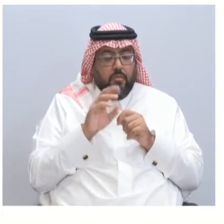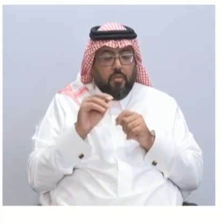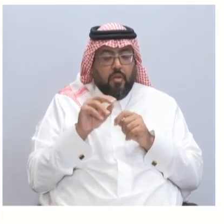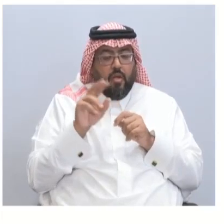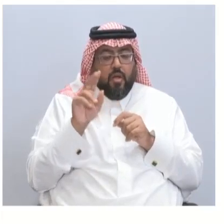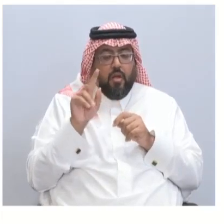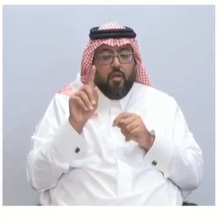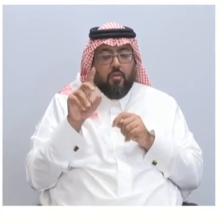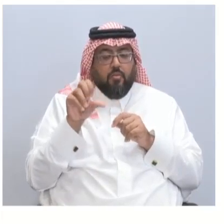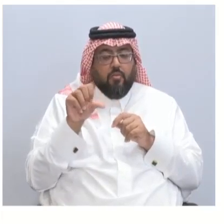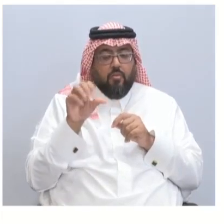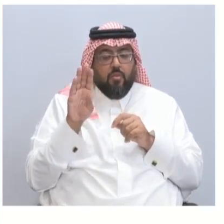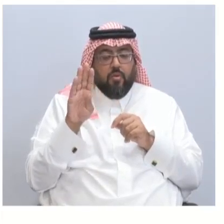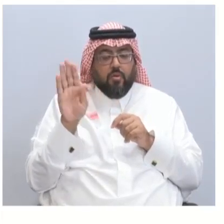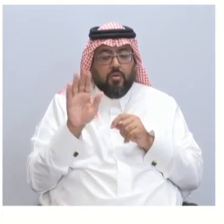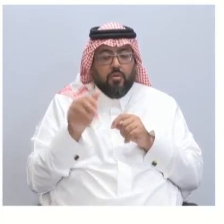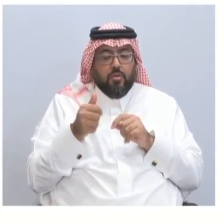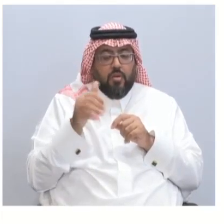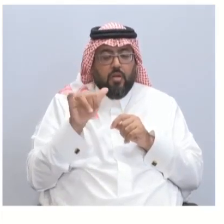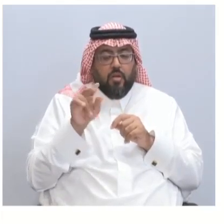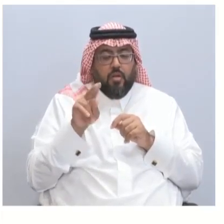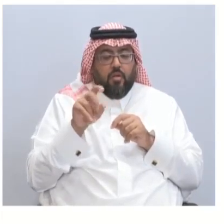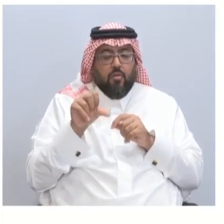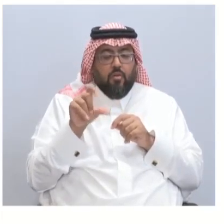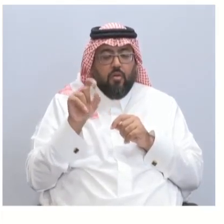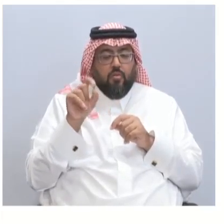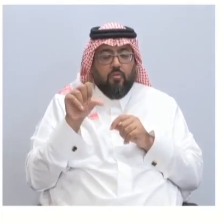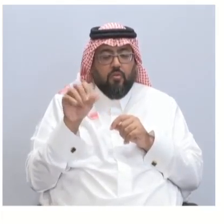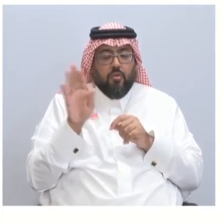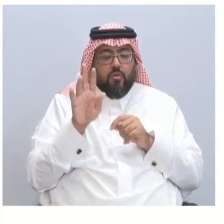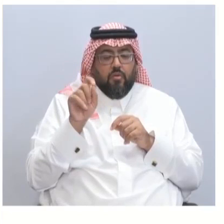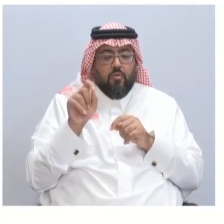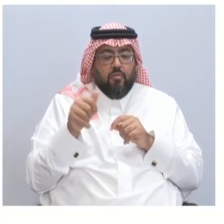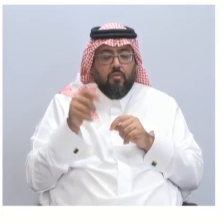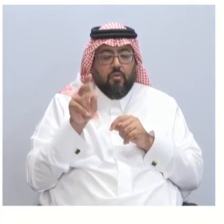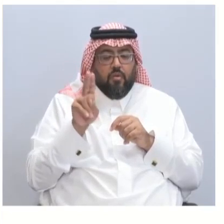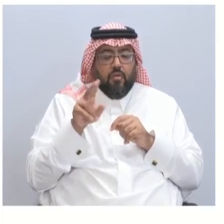البك سيت والفوسفات